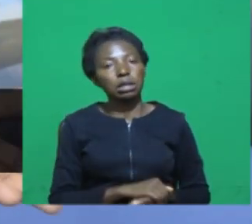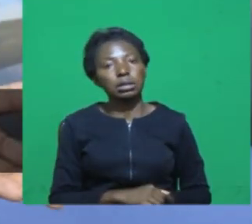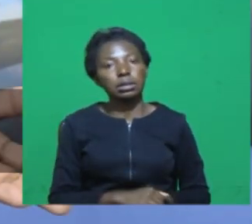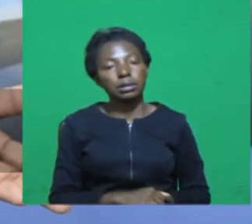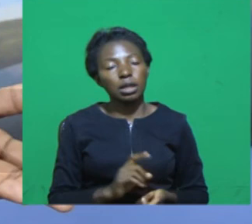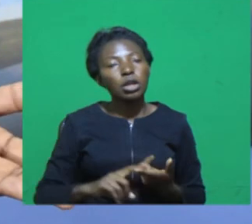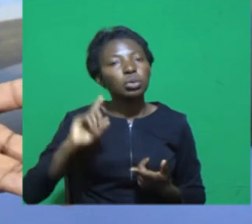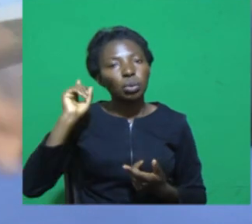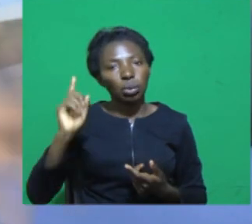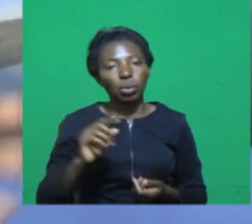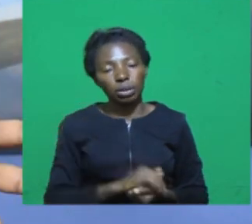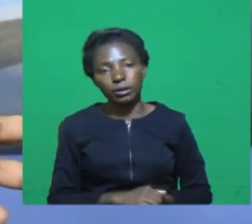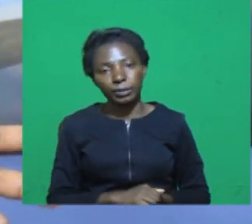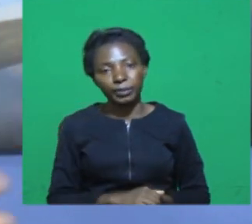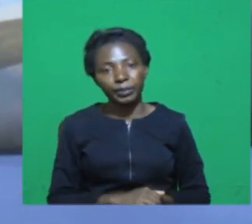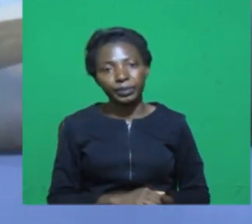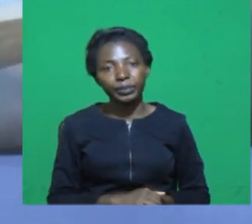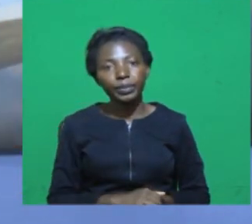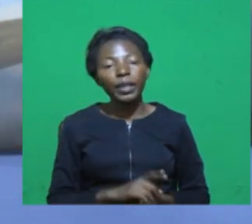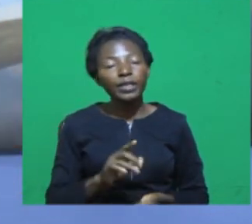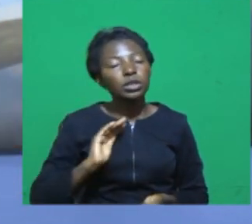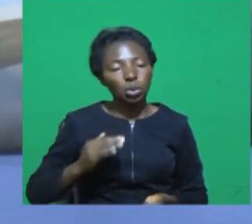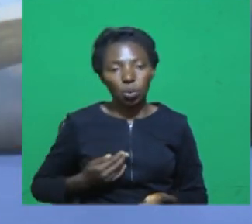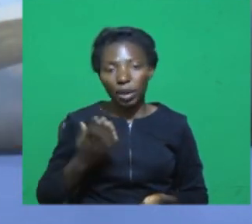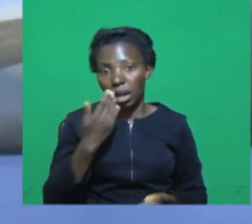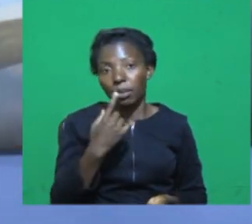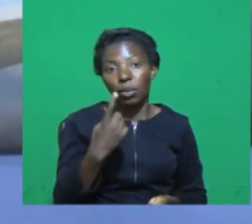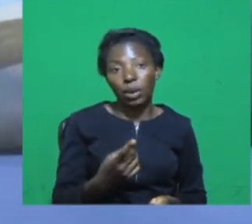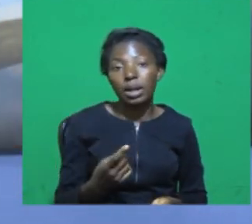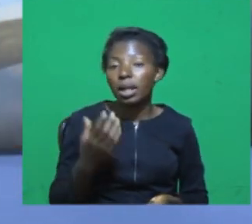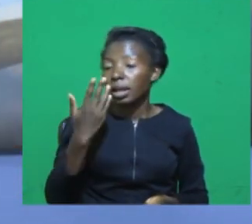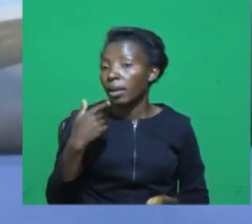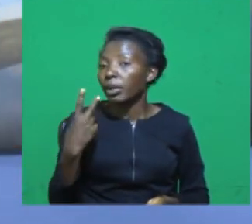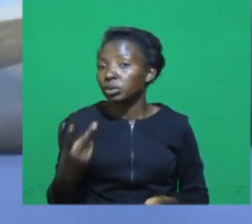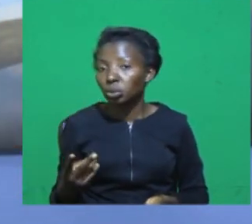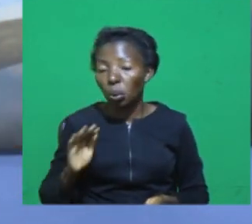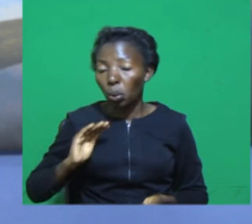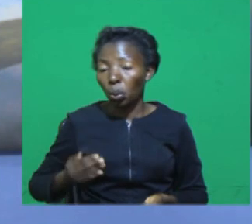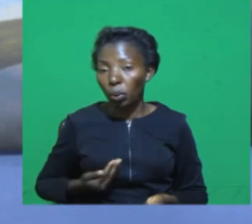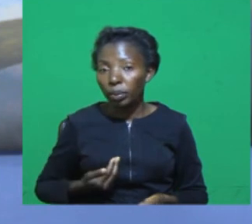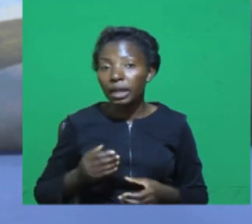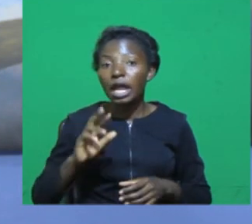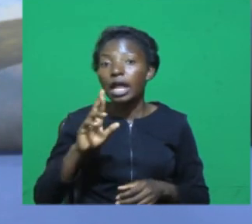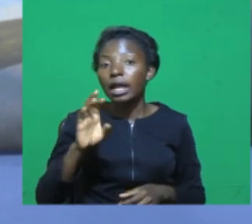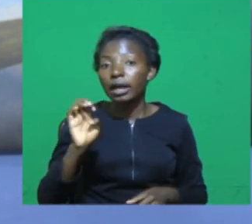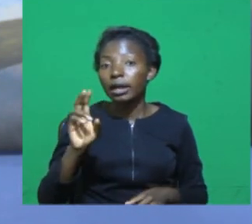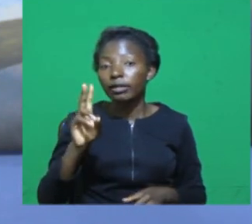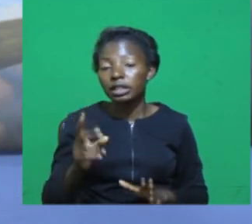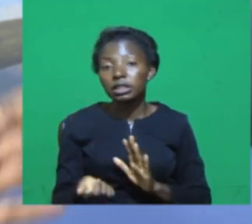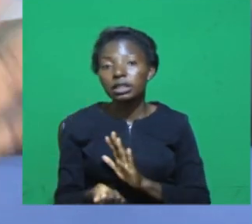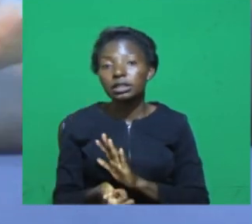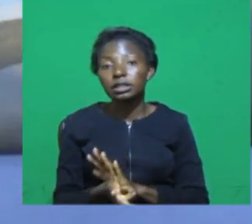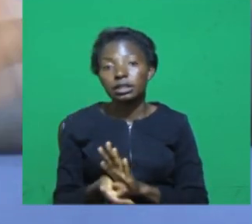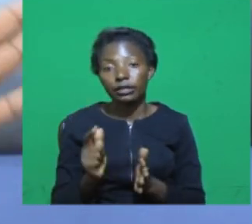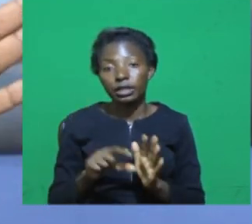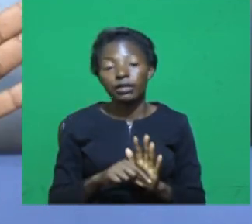Pari kukujekerera, pari kujeka ka. Ndiye mukadzi wekutanga uyu. Hatichiona imwe mukadzi anotaurwa kuna zvakazarurwa 17. Nyatsotangira